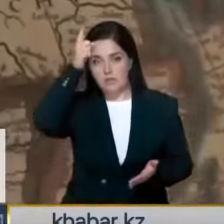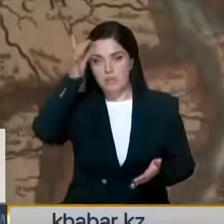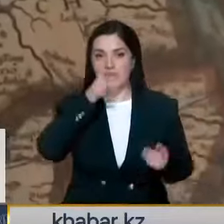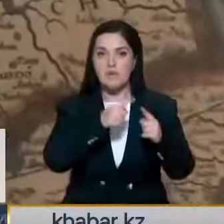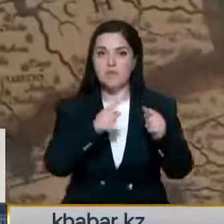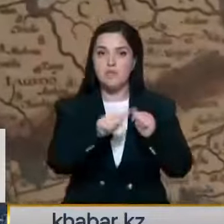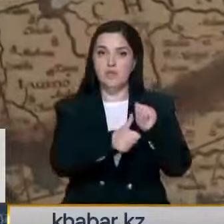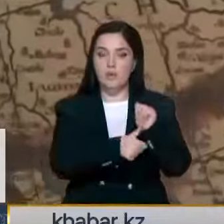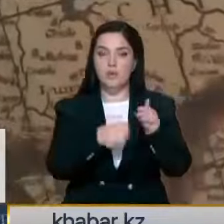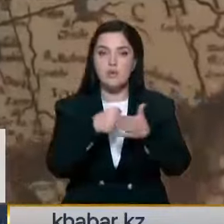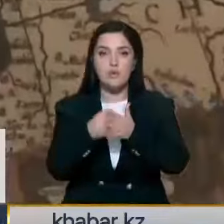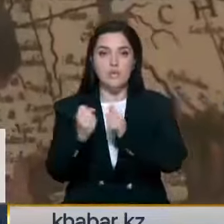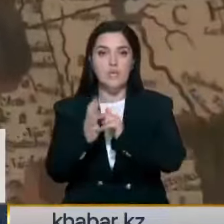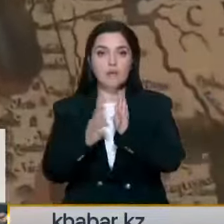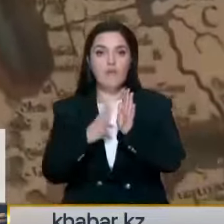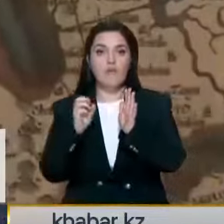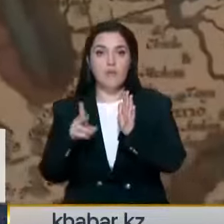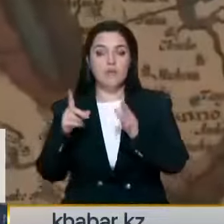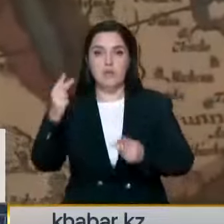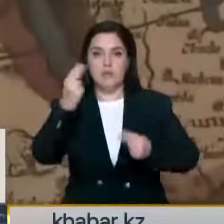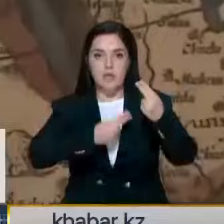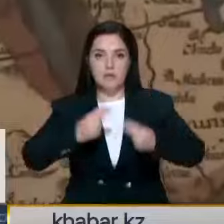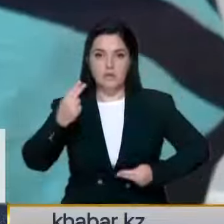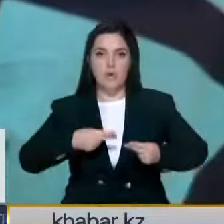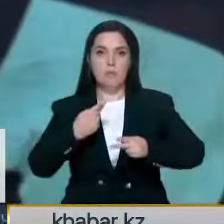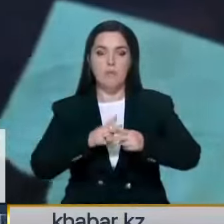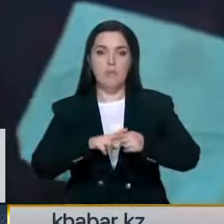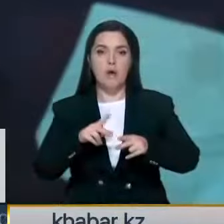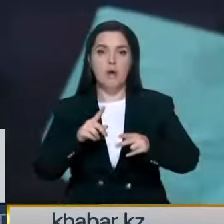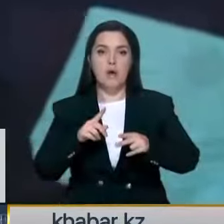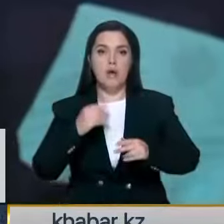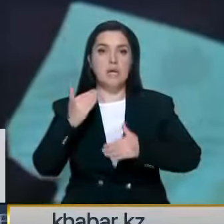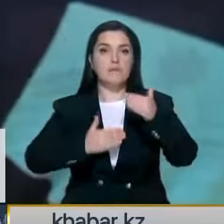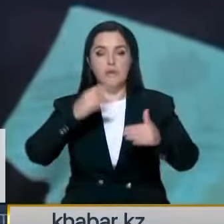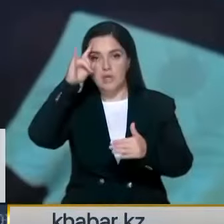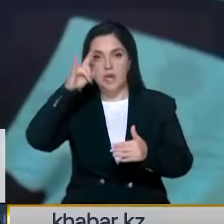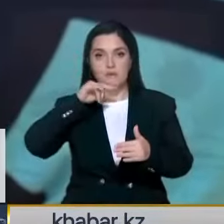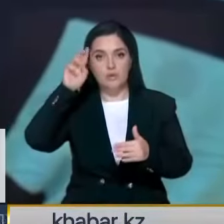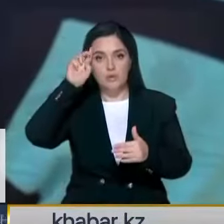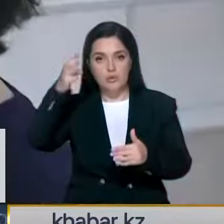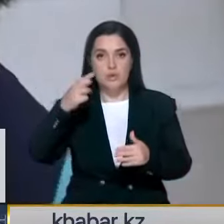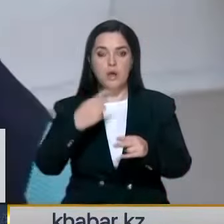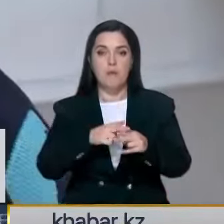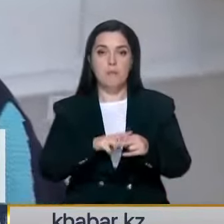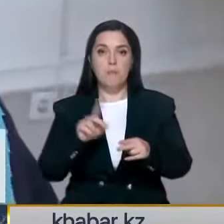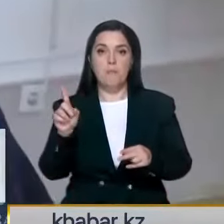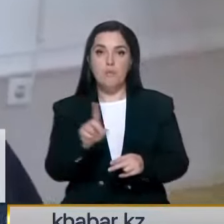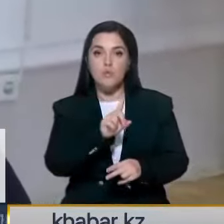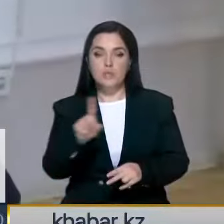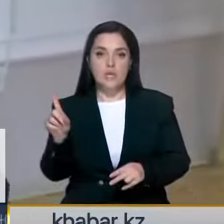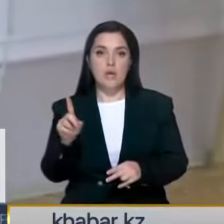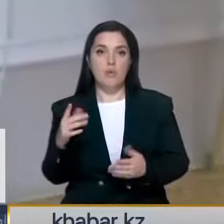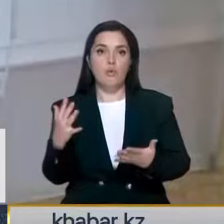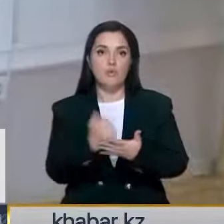Германии в период с 16 по 19 века. На них проиллюстрированы ключевые этапы развития казахской государственности, причем местным